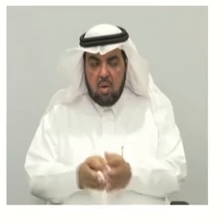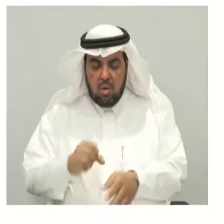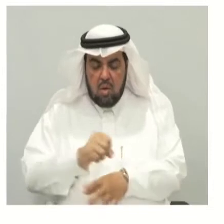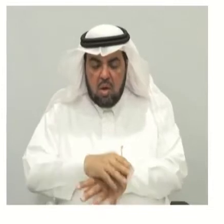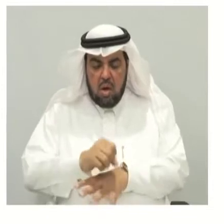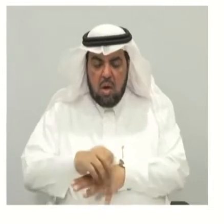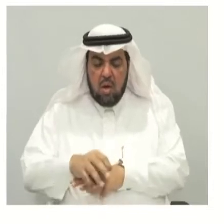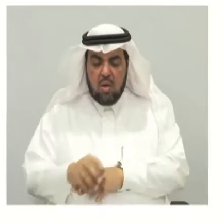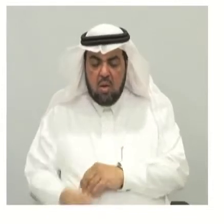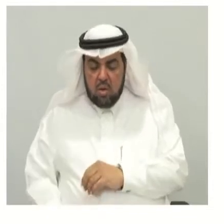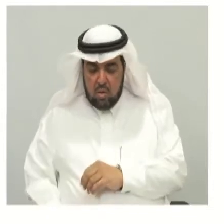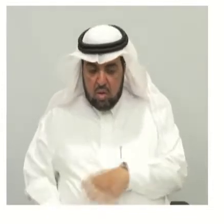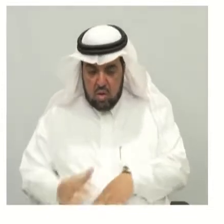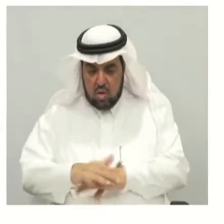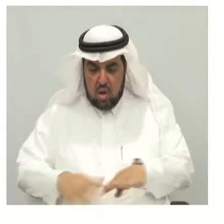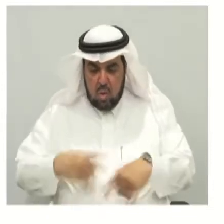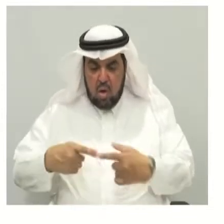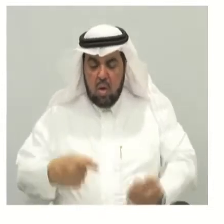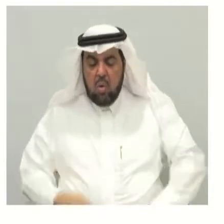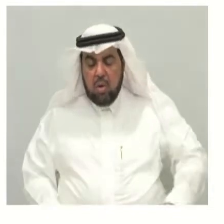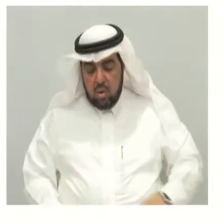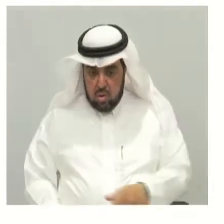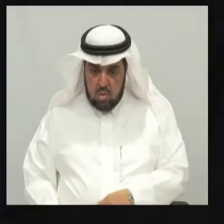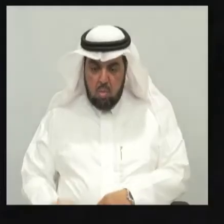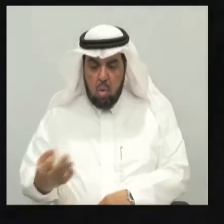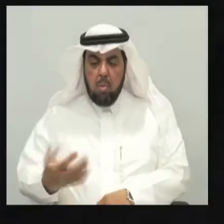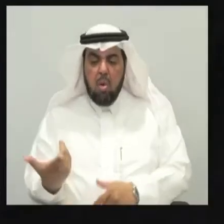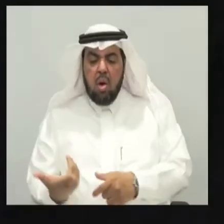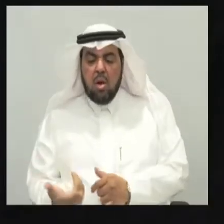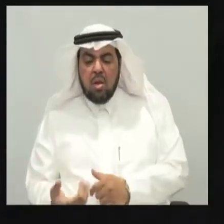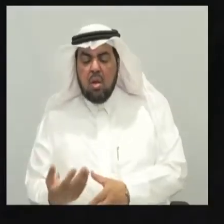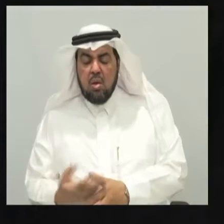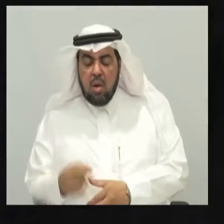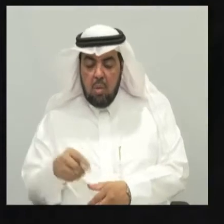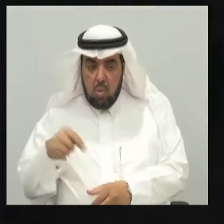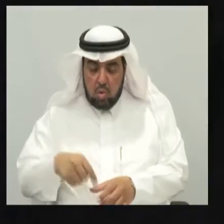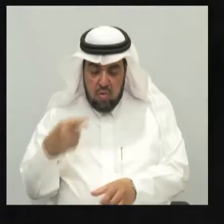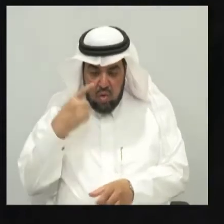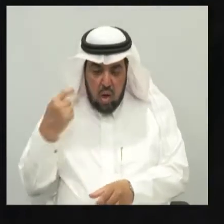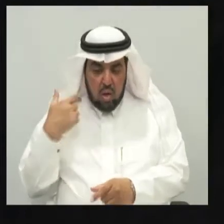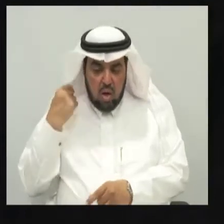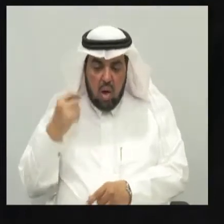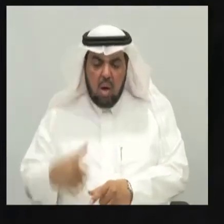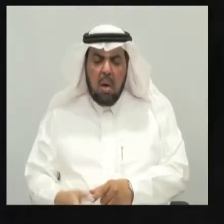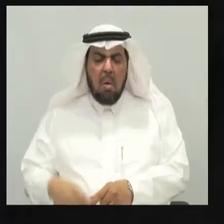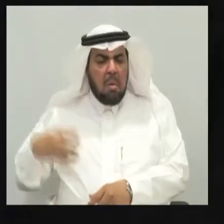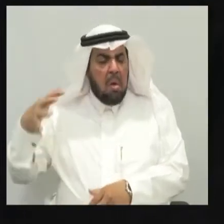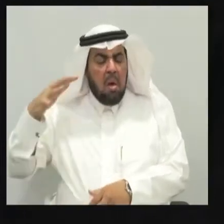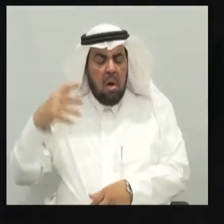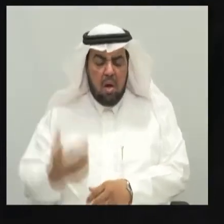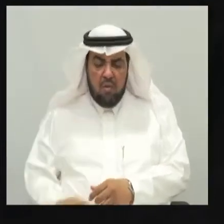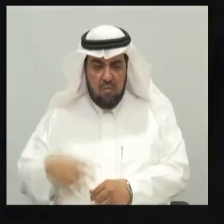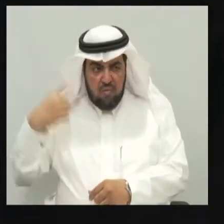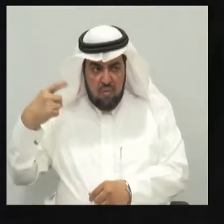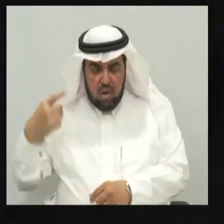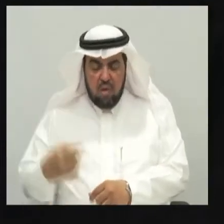عناصر الجدول الدوري. لماذا؟ هل مهمة هذه العناصر؟ هل هي موجودة في حياتنا أم هي ضرب من الخيال؟ ها فكر